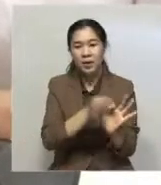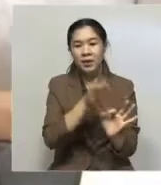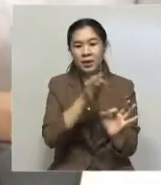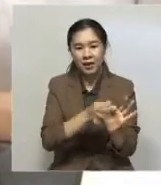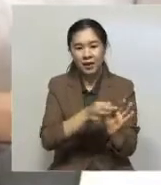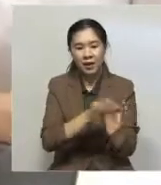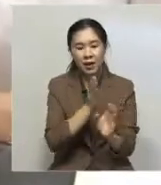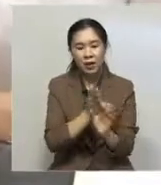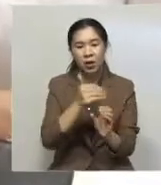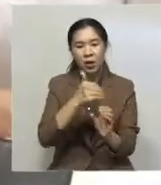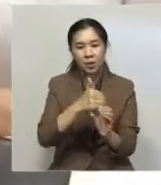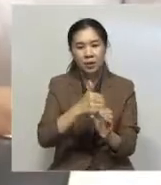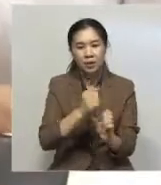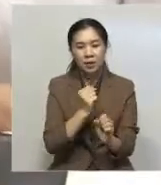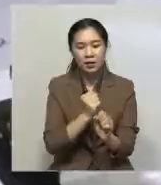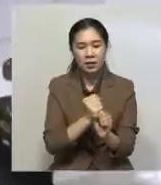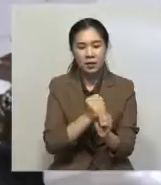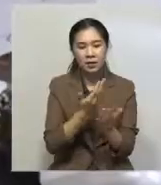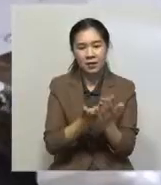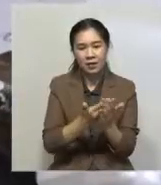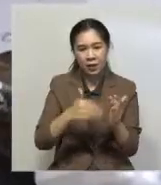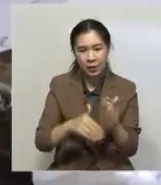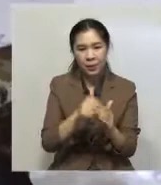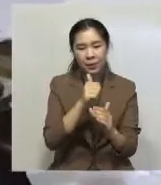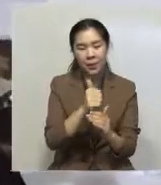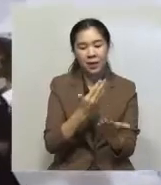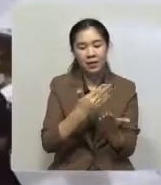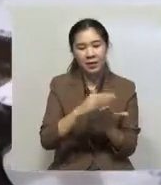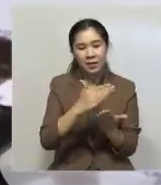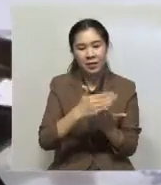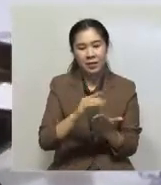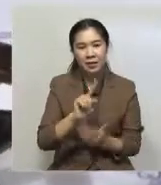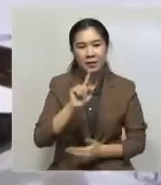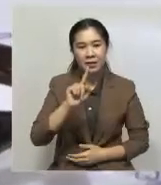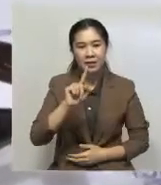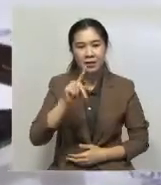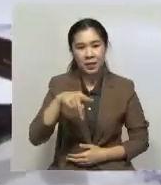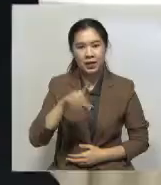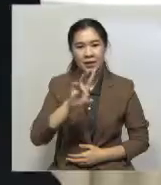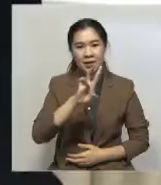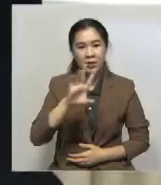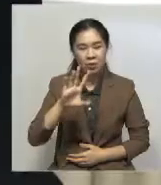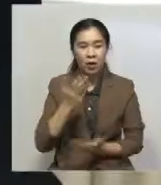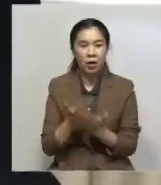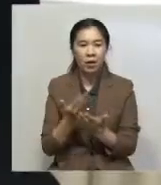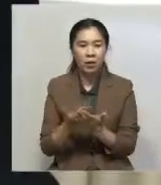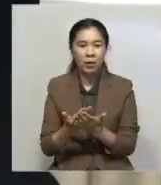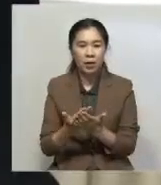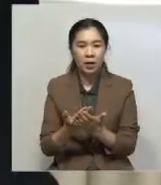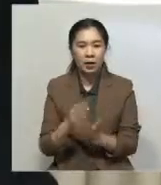และธนาคารออมสินเพื่อพิจารณาอนุมัติสินเชื่ออัตราผ่อนชำระ 1,700 บาทไม่เกิ